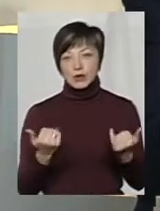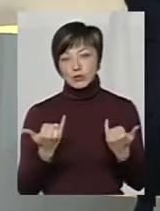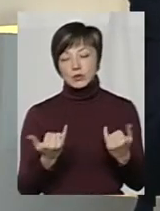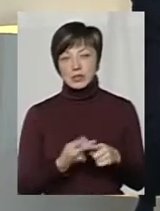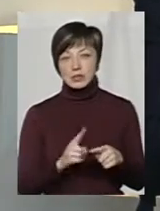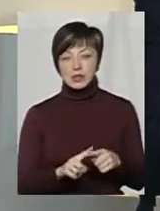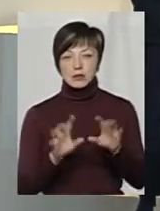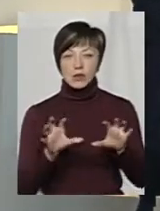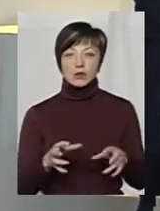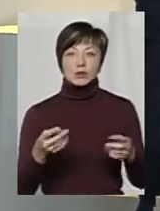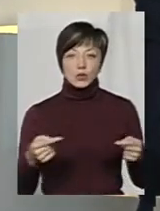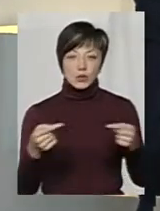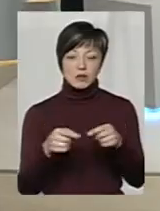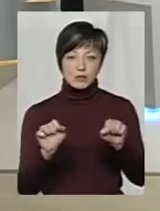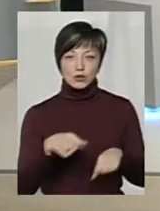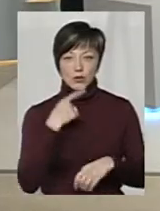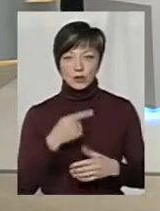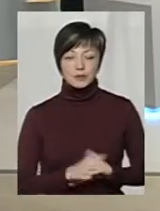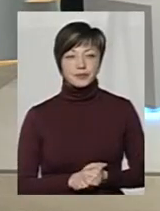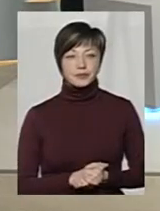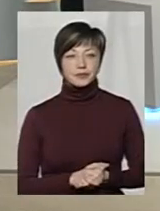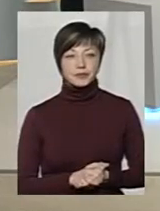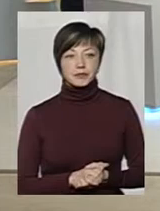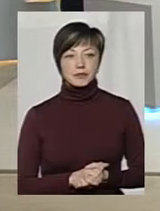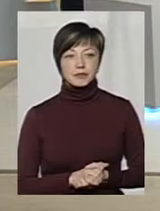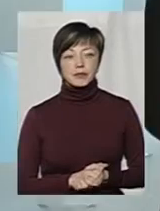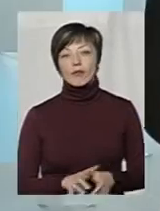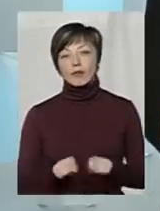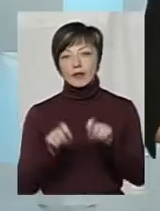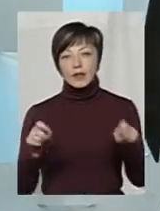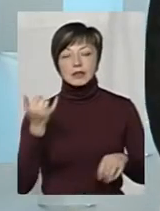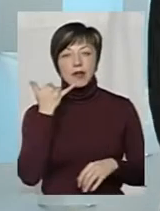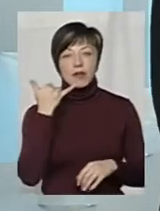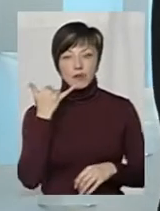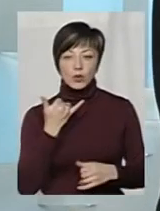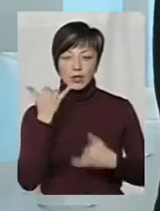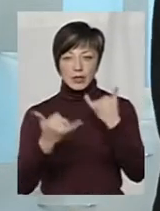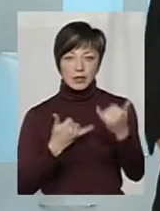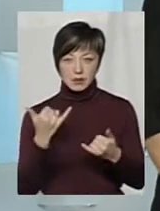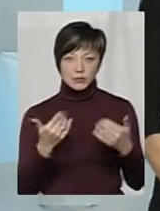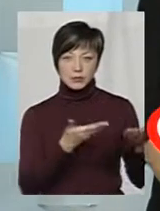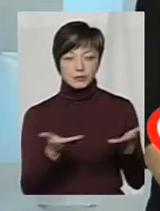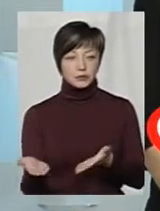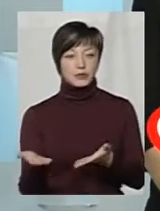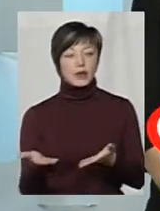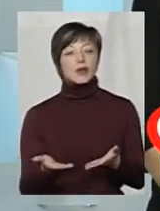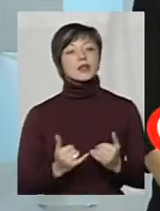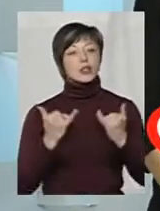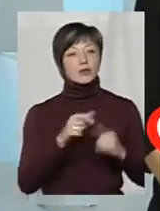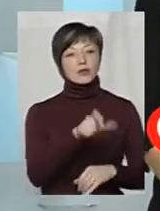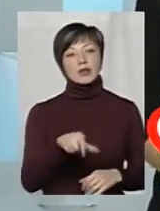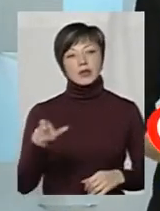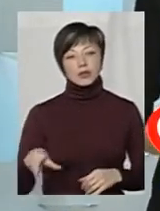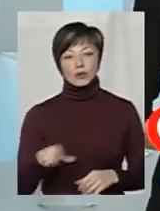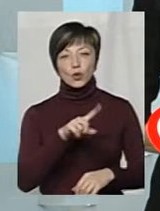законно. Про доцільність, так, можна говорити. Дякую. І відкриваємо телефонні лінії для дзвінків. Шановні